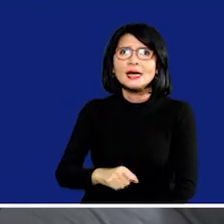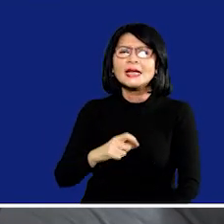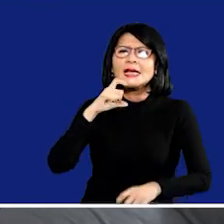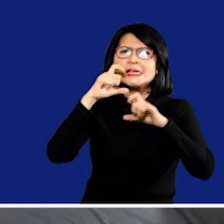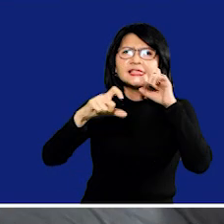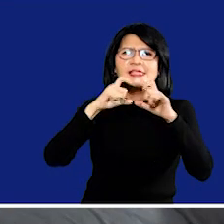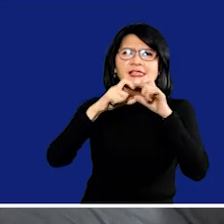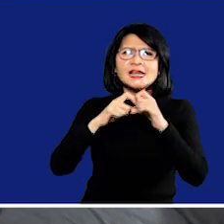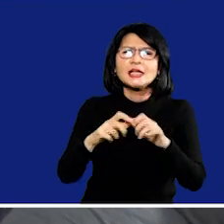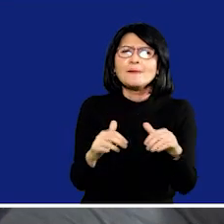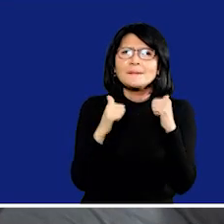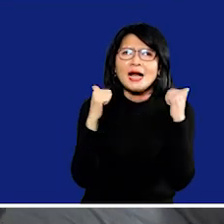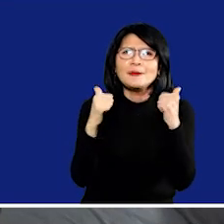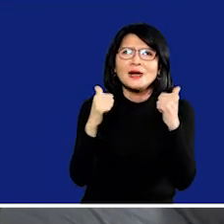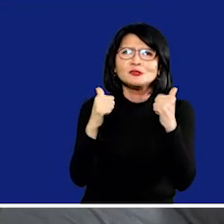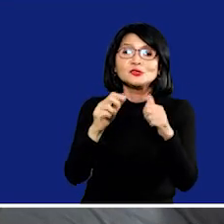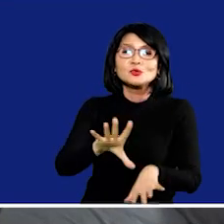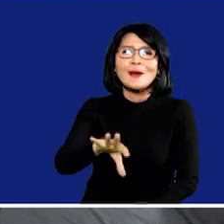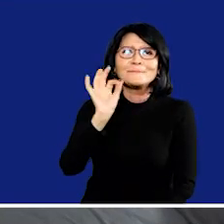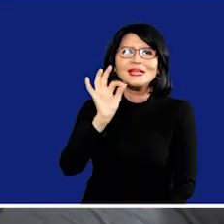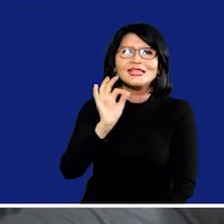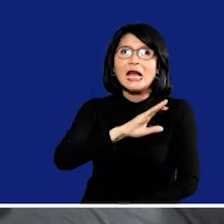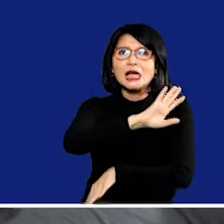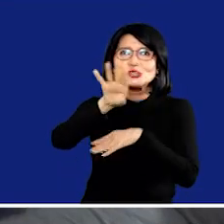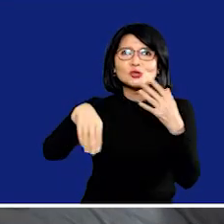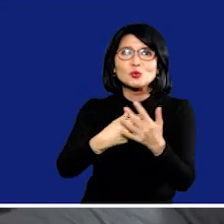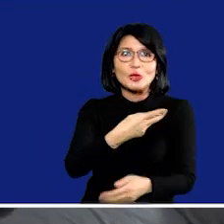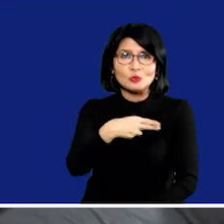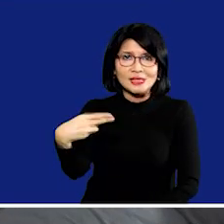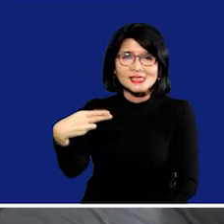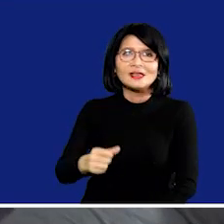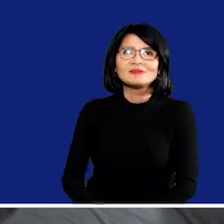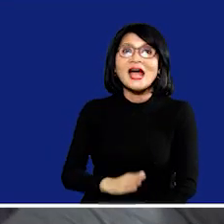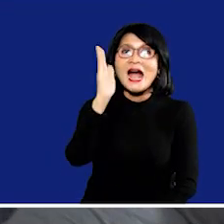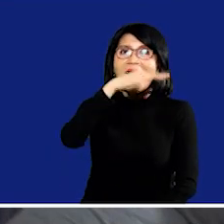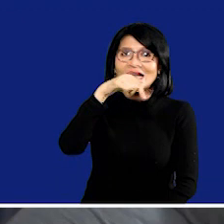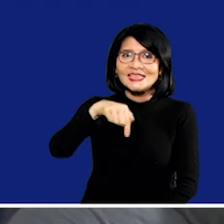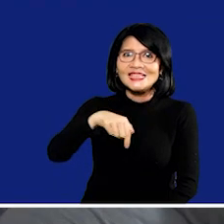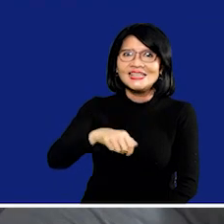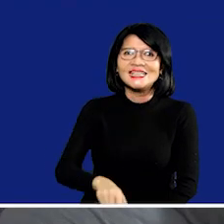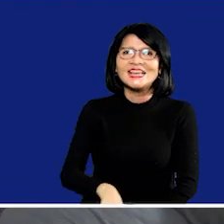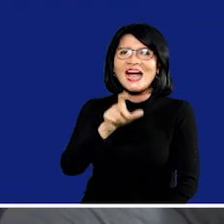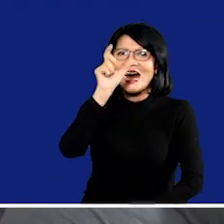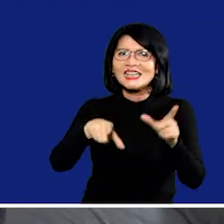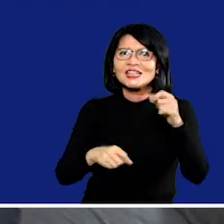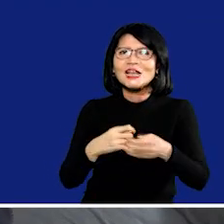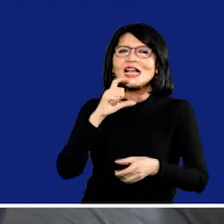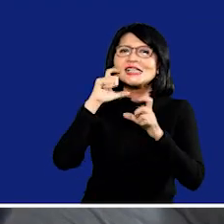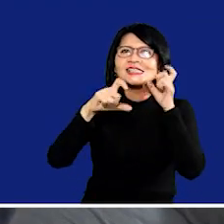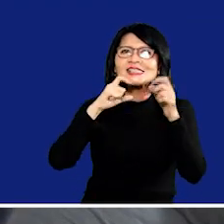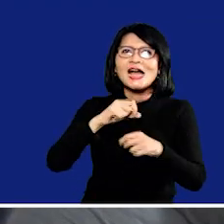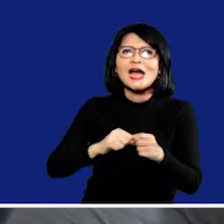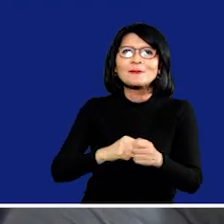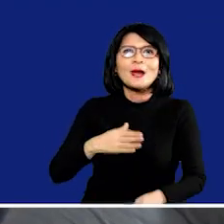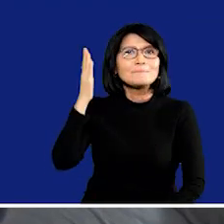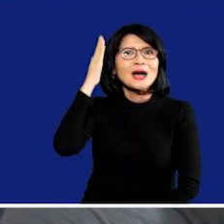murid dengan cerita dan karya paling inspiratif telah terpilih dari seluruh Indonesia. Dan hari ini, mereka akan menceritakan